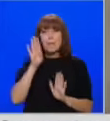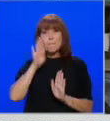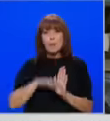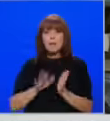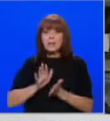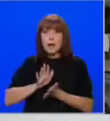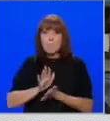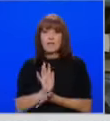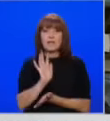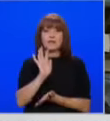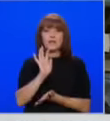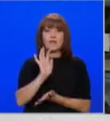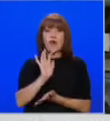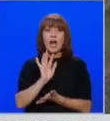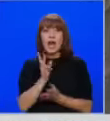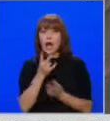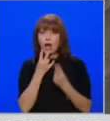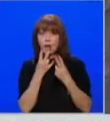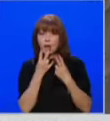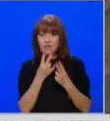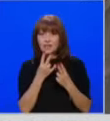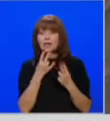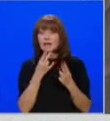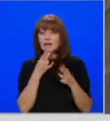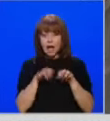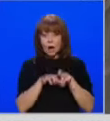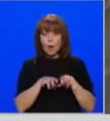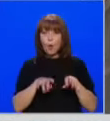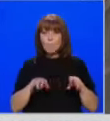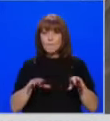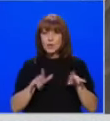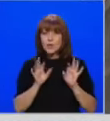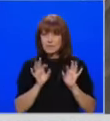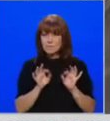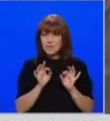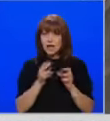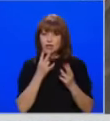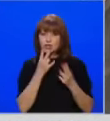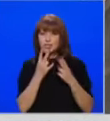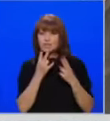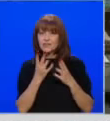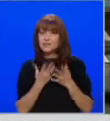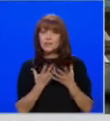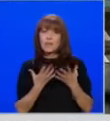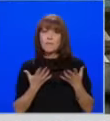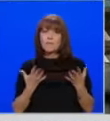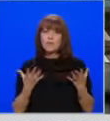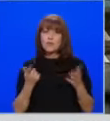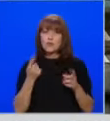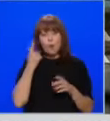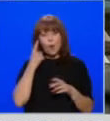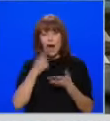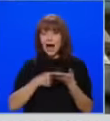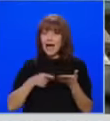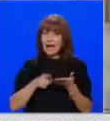оригиналните павета. Ако се погледне на компютърна томография, ще се видят много дефекти в оригинала. Това паве няма